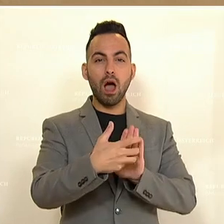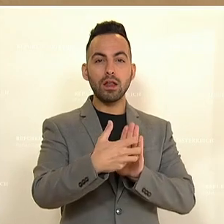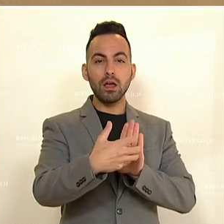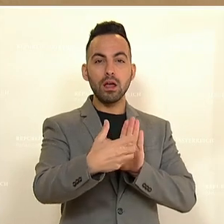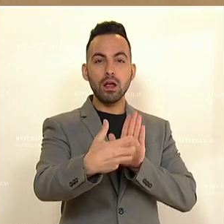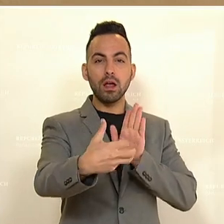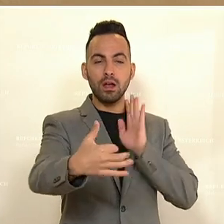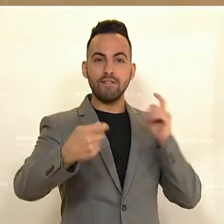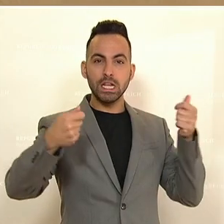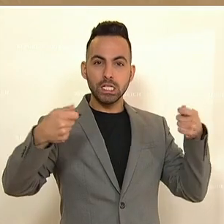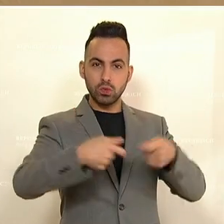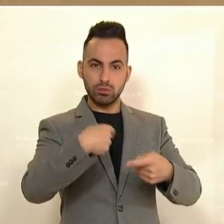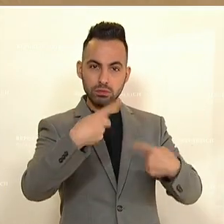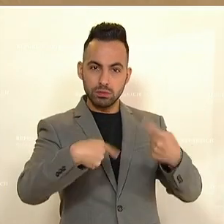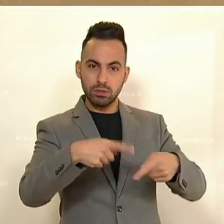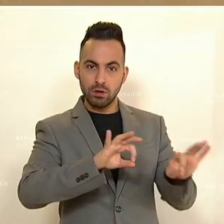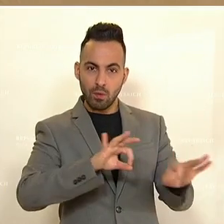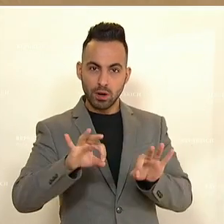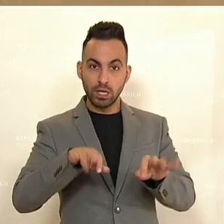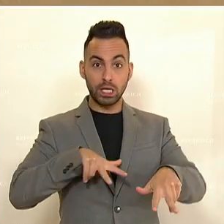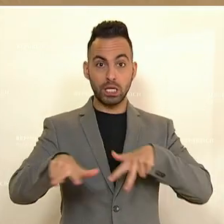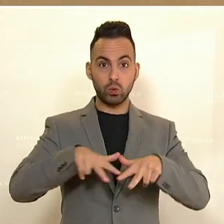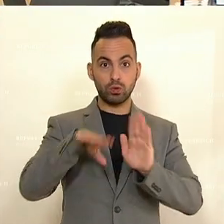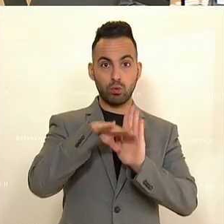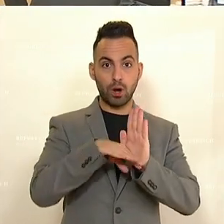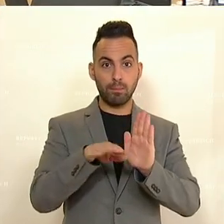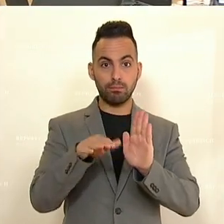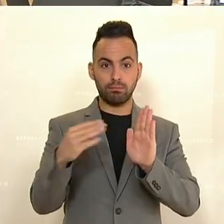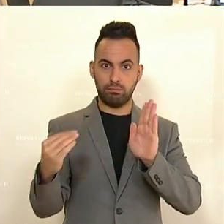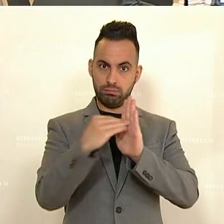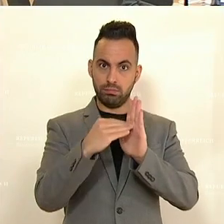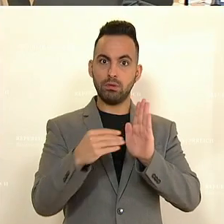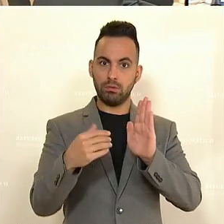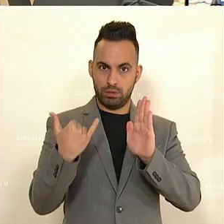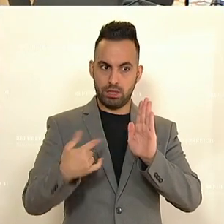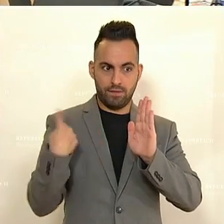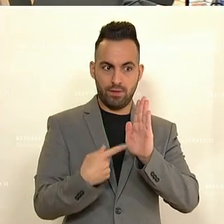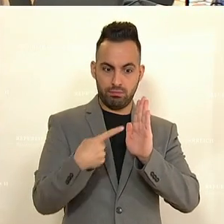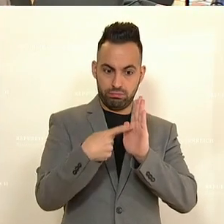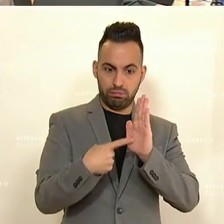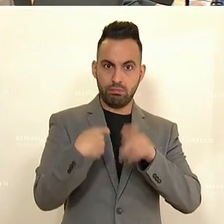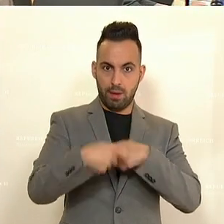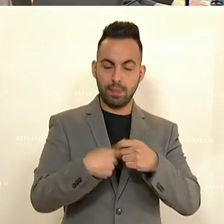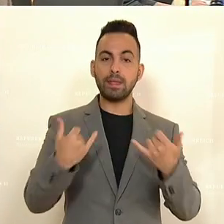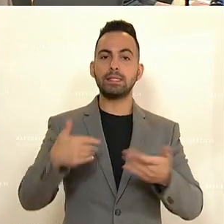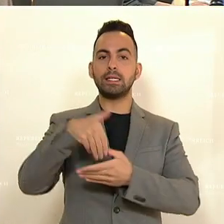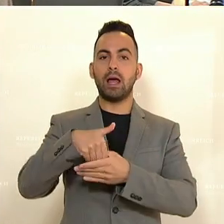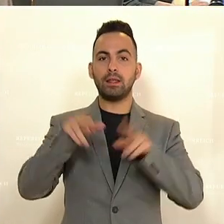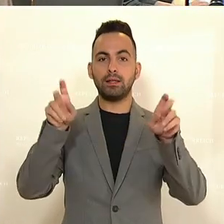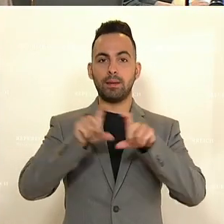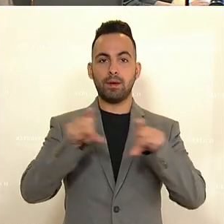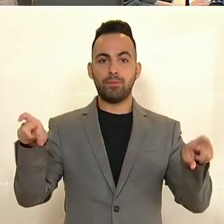das steht auch so im Regierungsprogramm in unserem Aufgabenheft drinnen und das arbeiten wir derzeit ab. Zum Inhaltlichen.